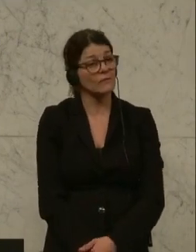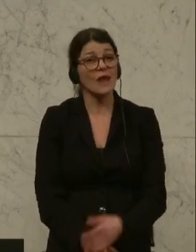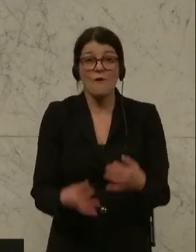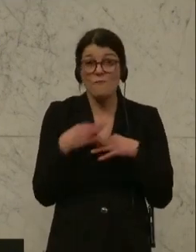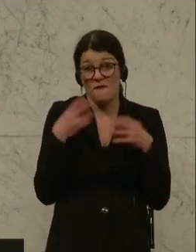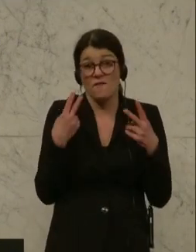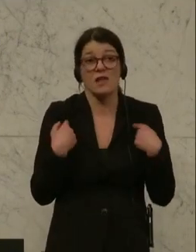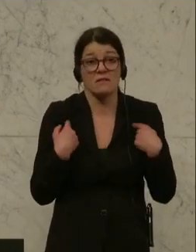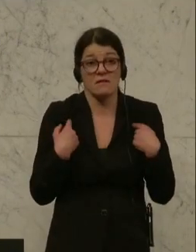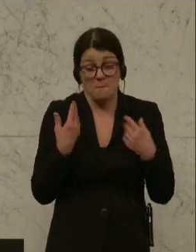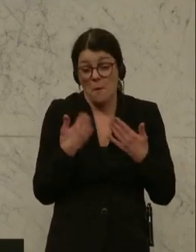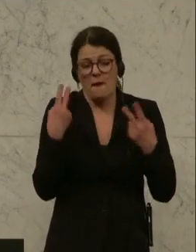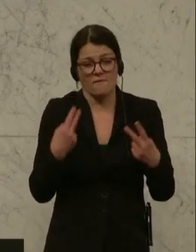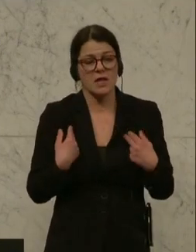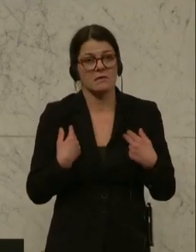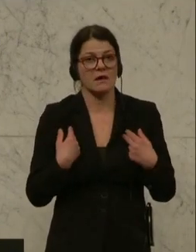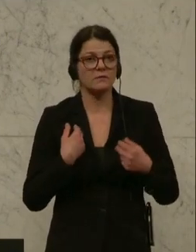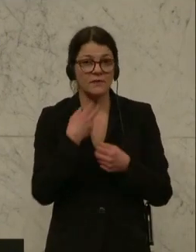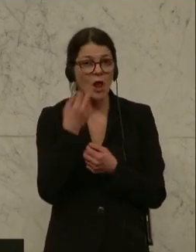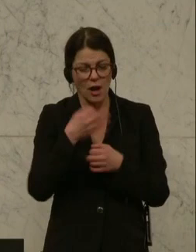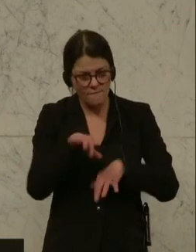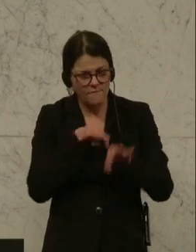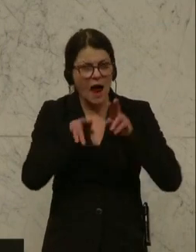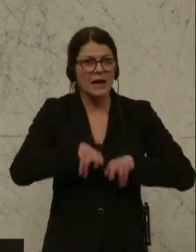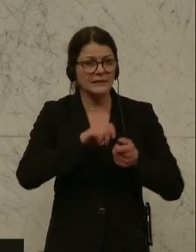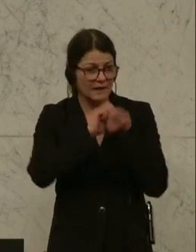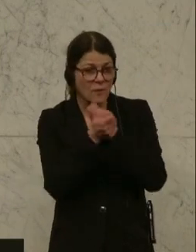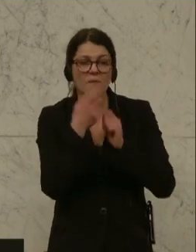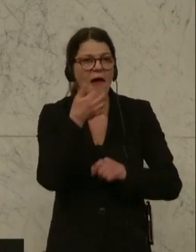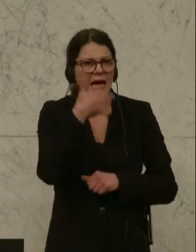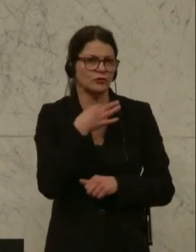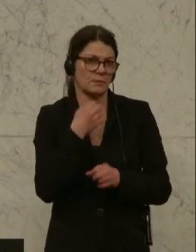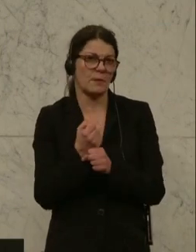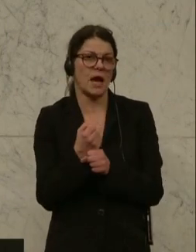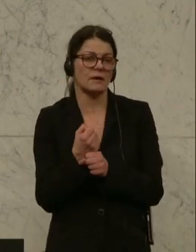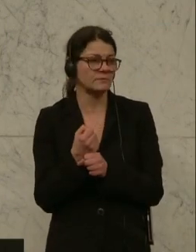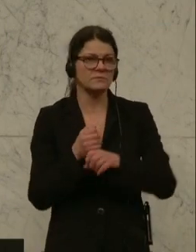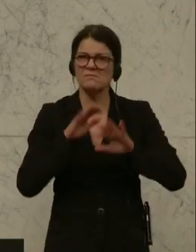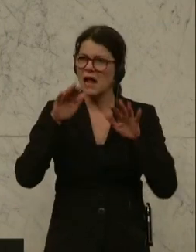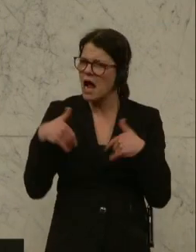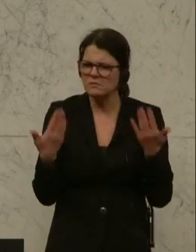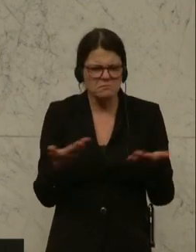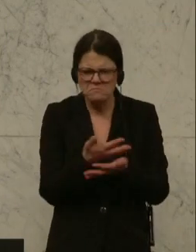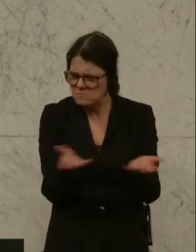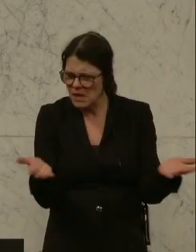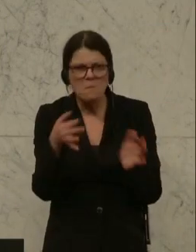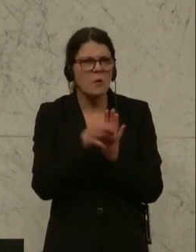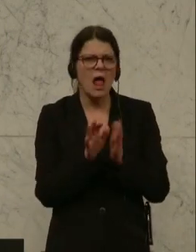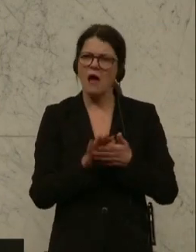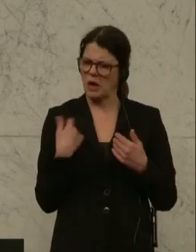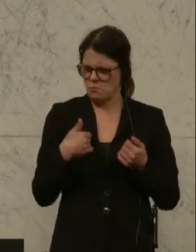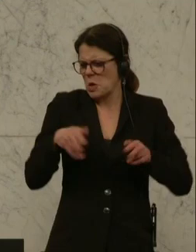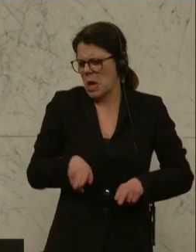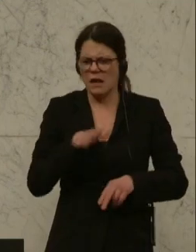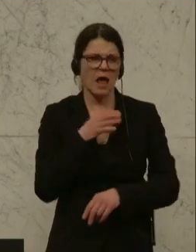es war mir wichtiger heute eine Wahlrechtsreform einstimmig zu verabschieden als in irgendeinem Punkt einfach Recht haben